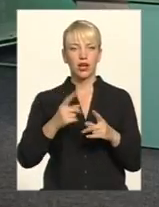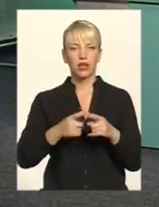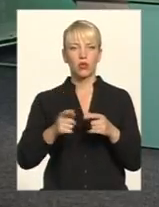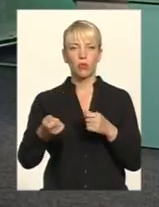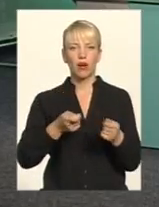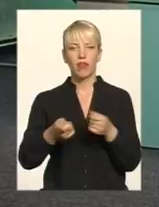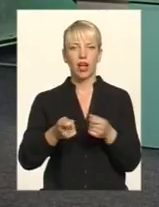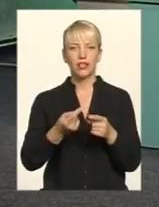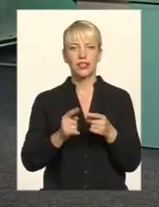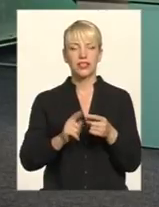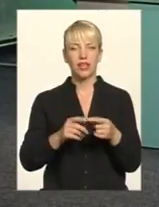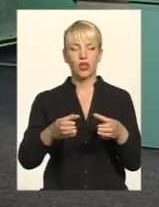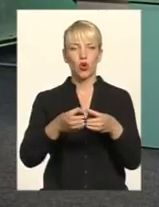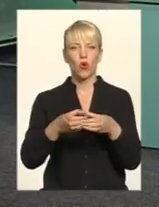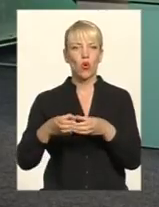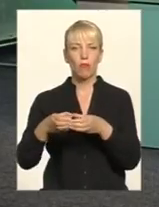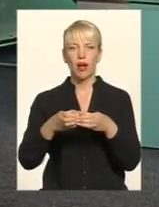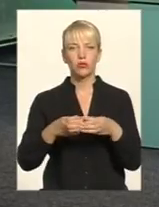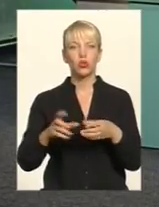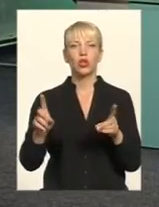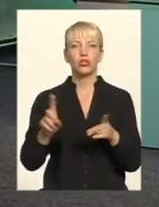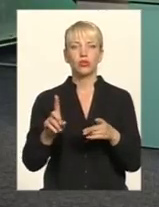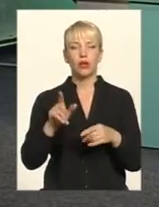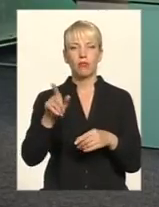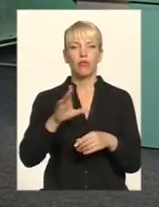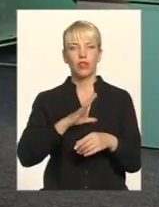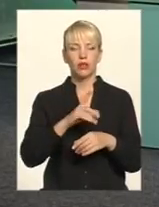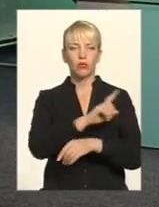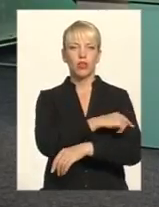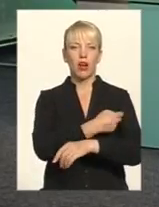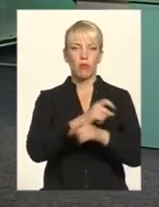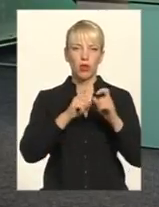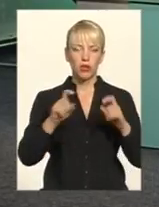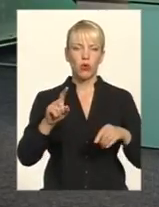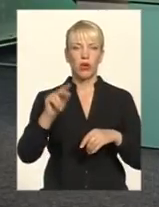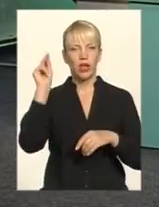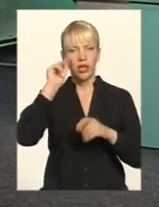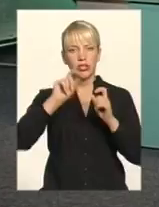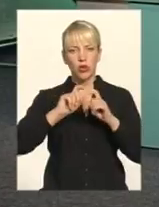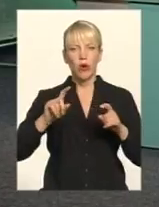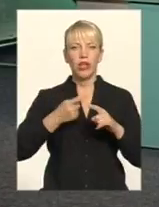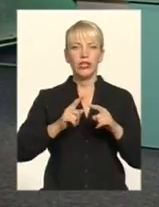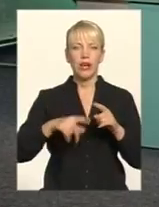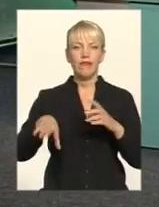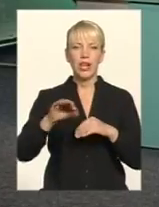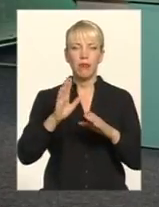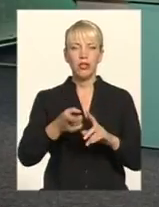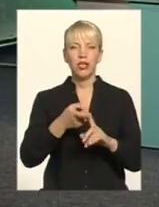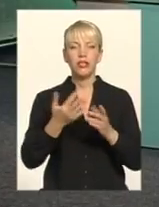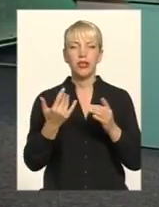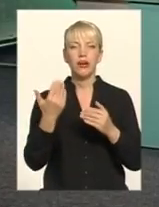цією структурою і громадою, що повинна бути і амбулаторія, і повинна бути школа, і це все буде залежати, стільки вони зароблять,